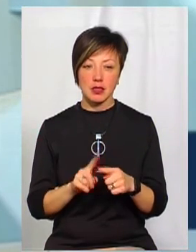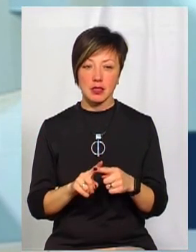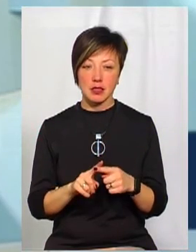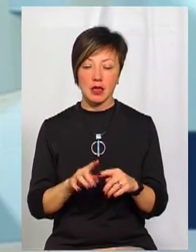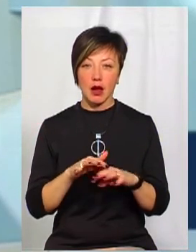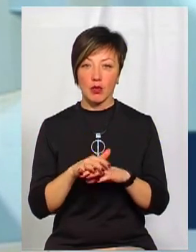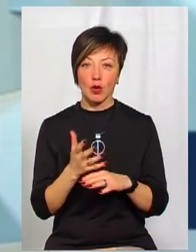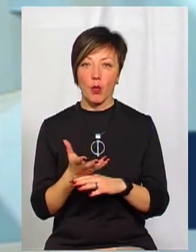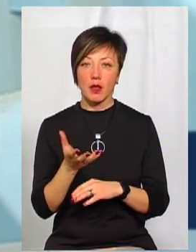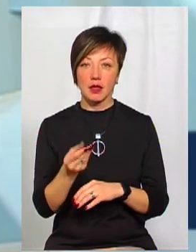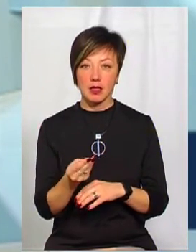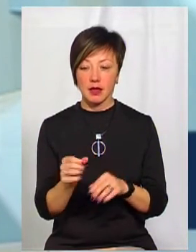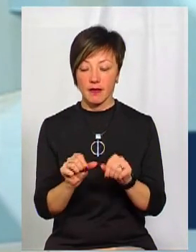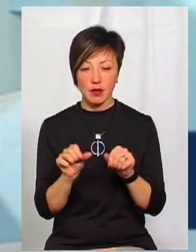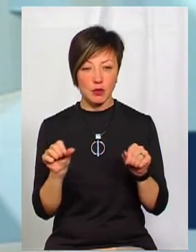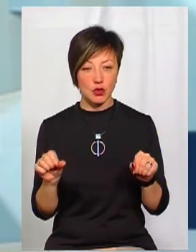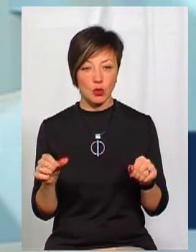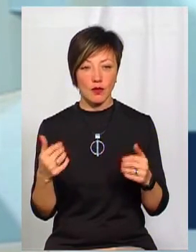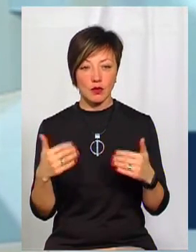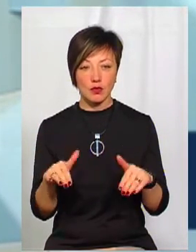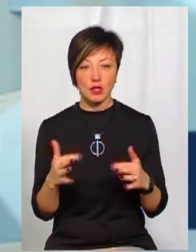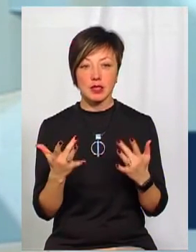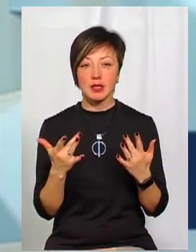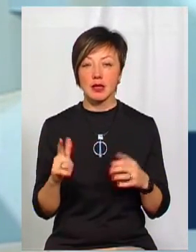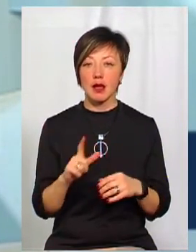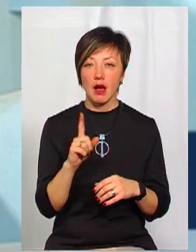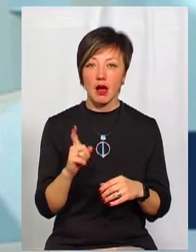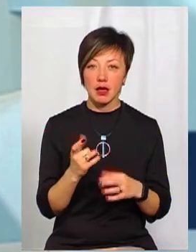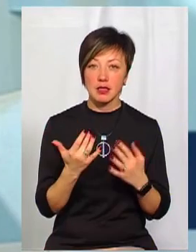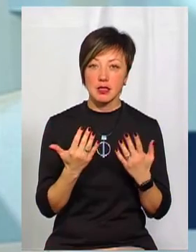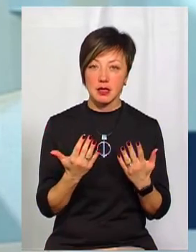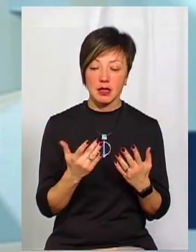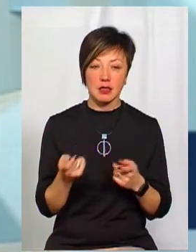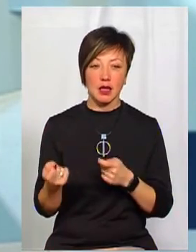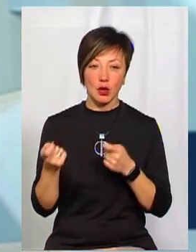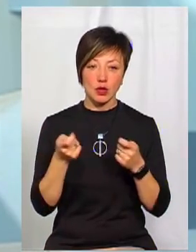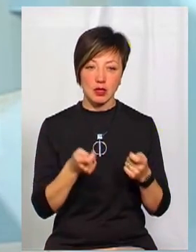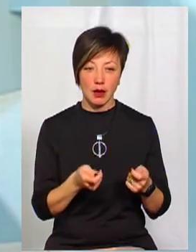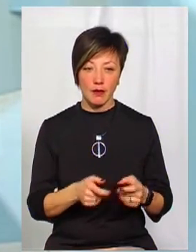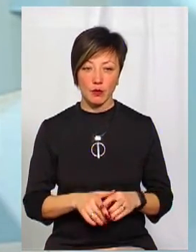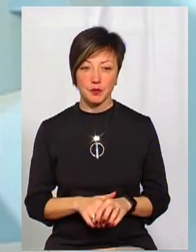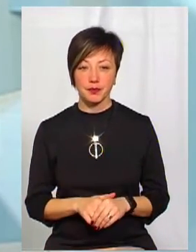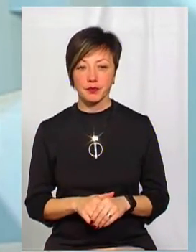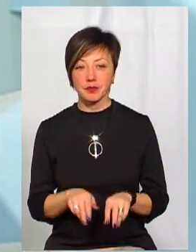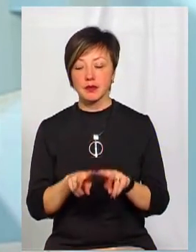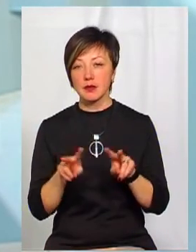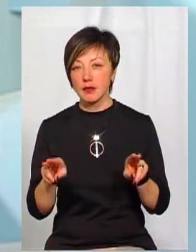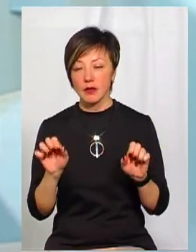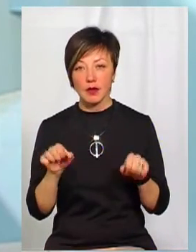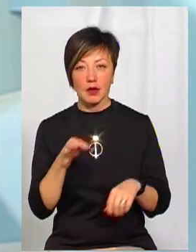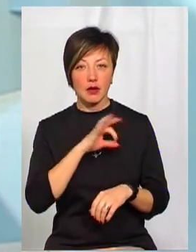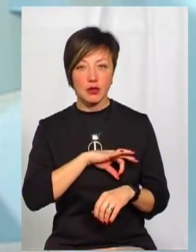рахунки оплатити, там відмежовано вже скільки за газ, скільки за його доставку. Те ж саме